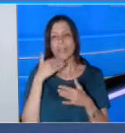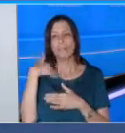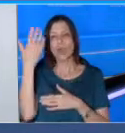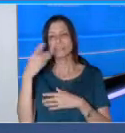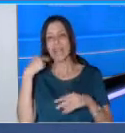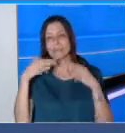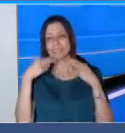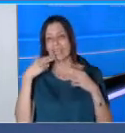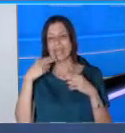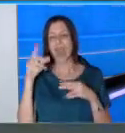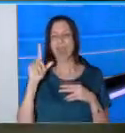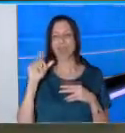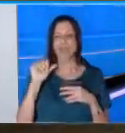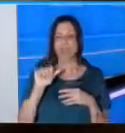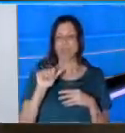למסעדה בלוס אנג'לס.